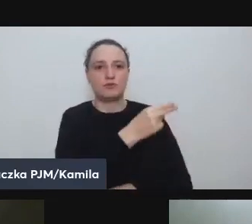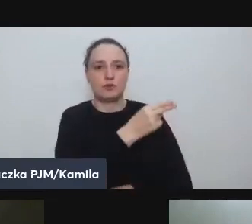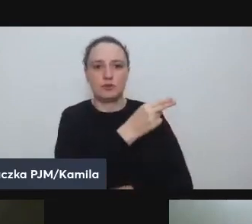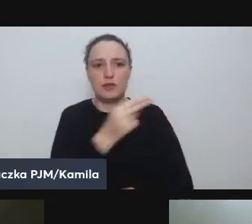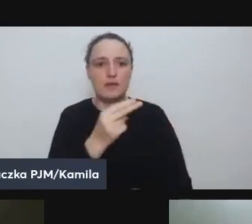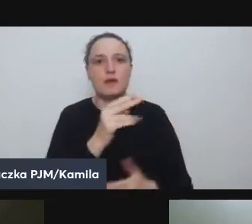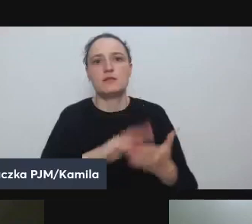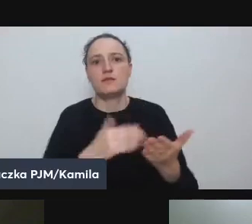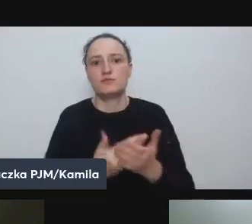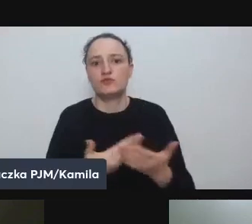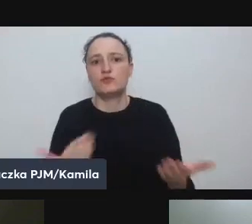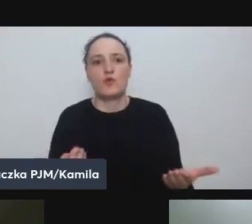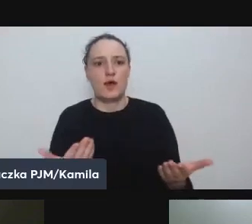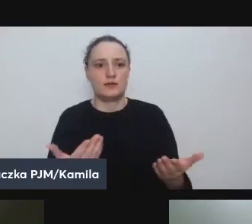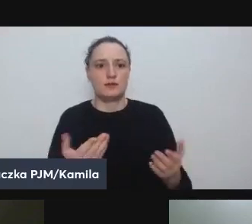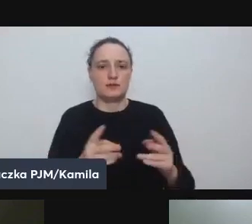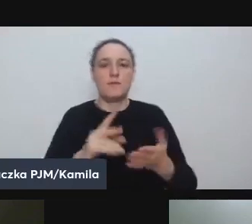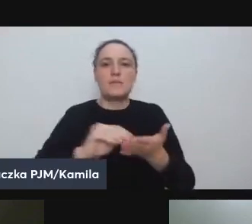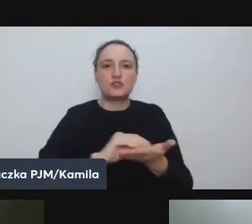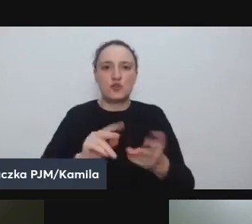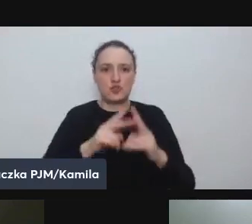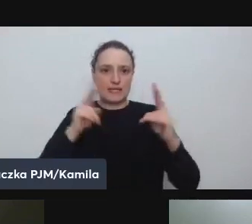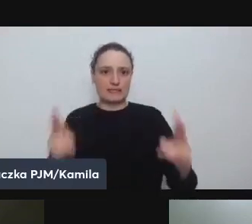temat cyklu menstruacyjnego,